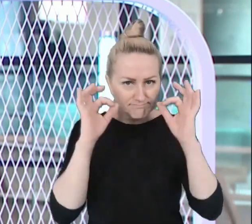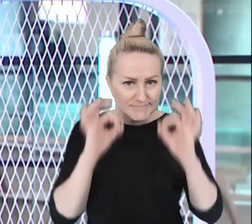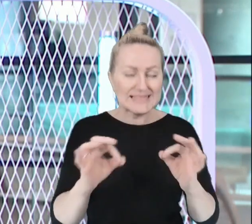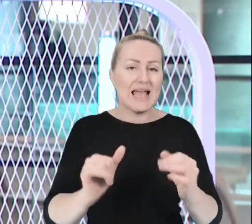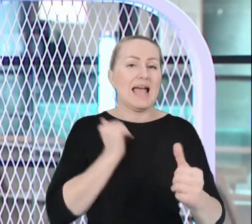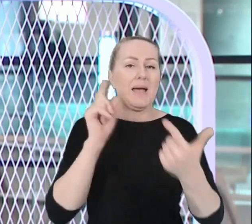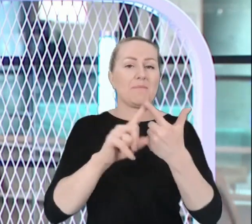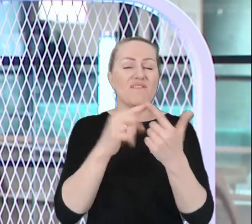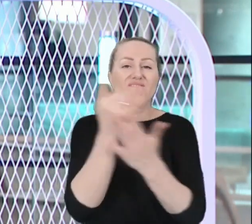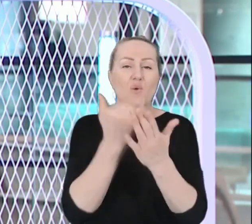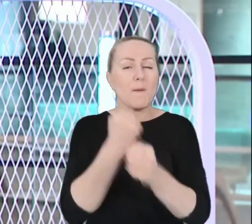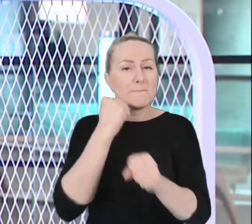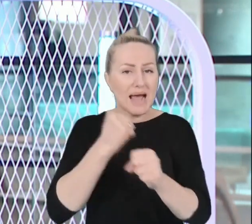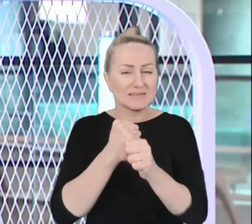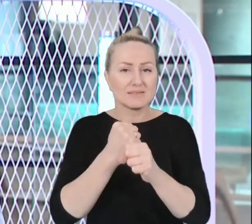były takie, jakie